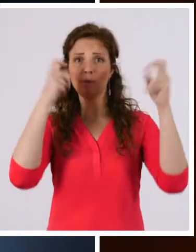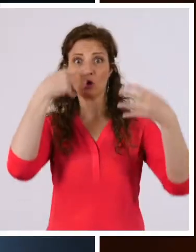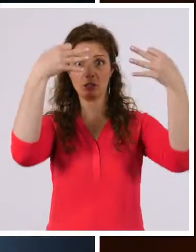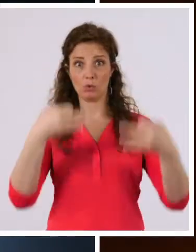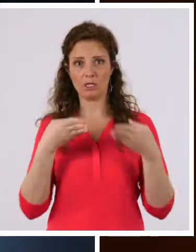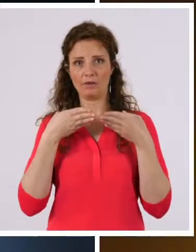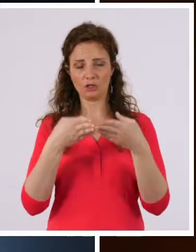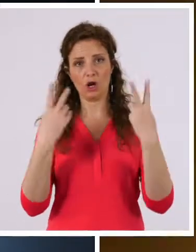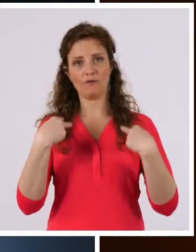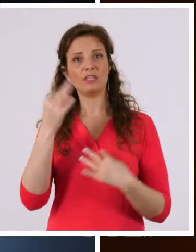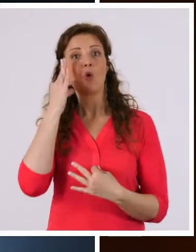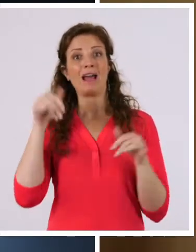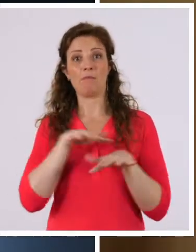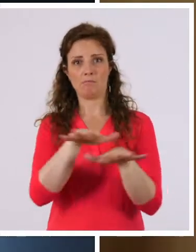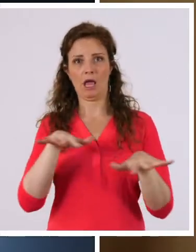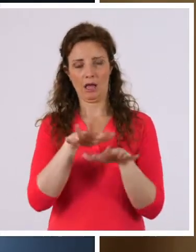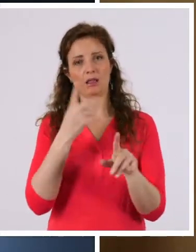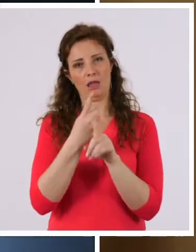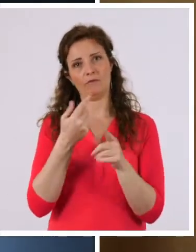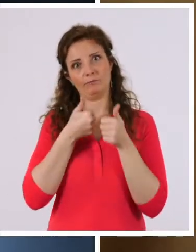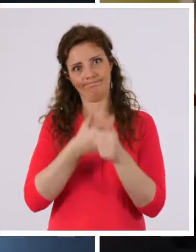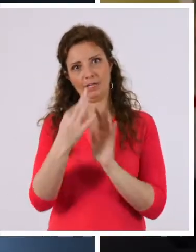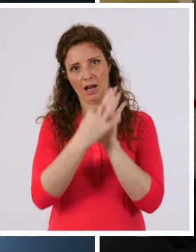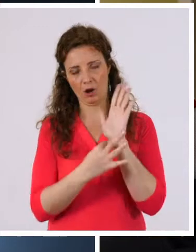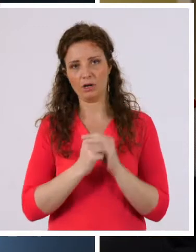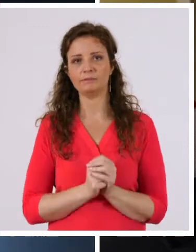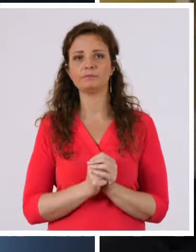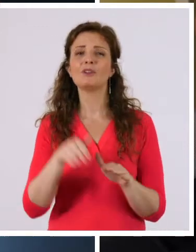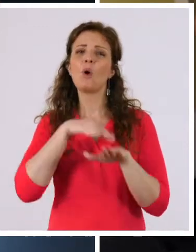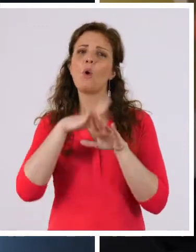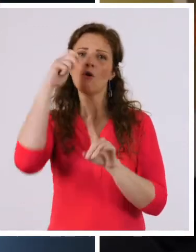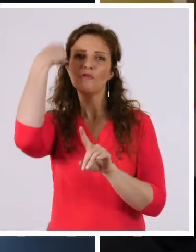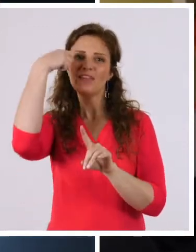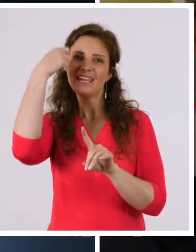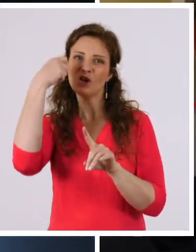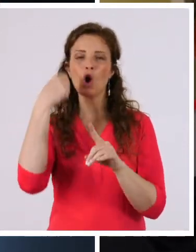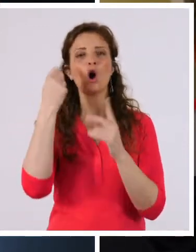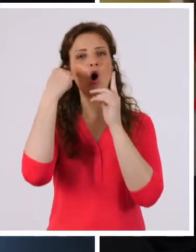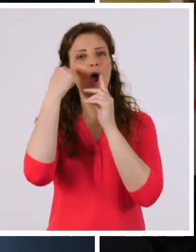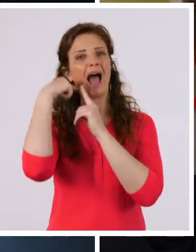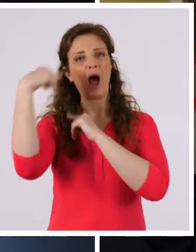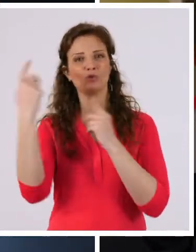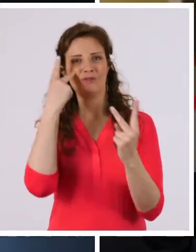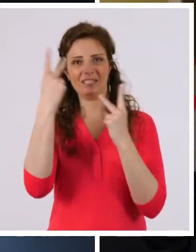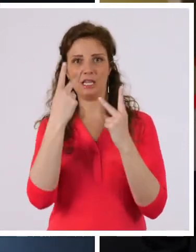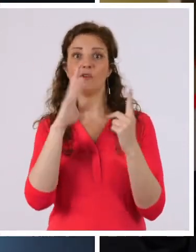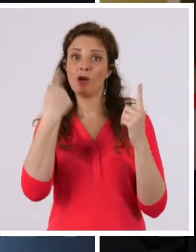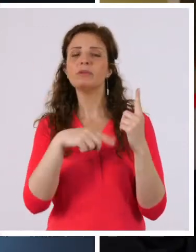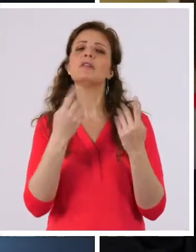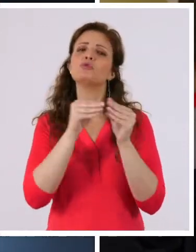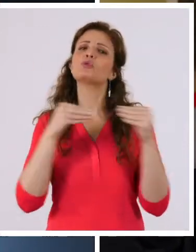sicurezza della navigazione e della vita umana in mare. L'utilizzo di un mezzo audiovisivo è tra i metodi